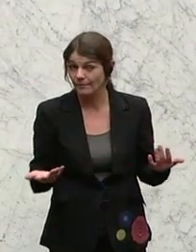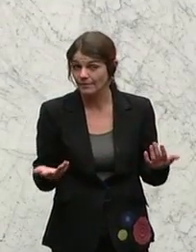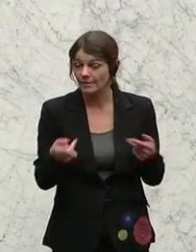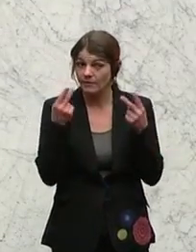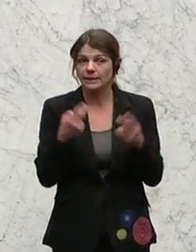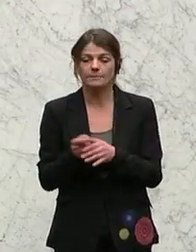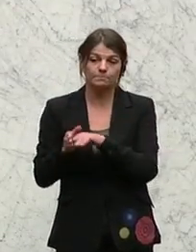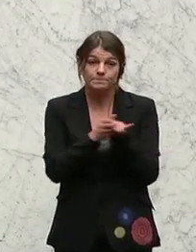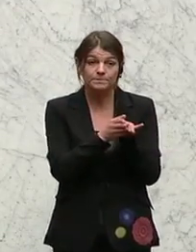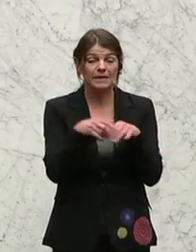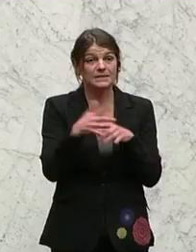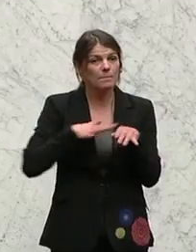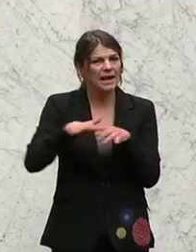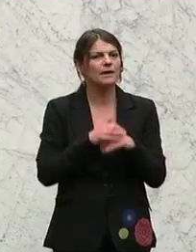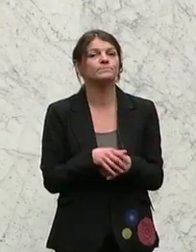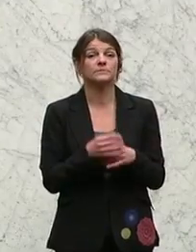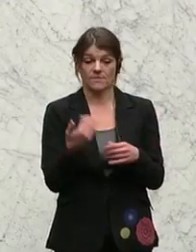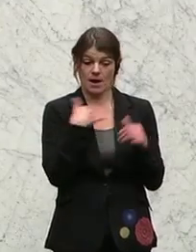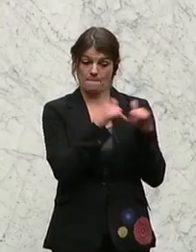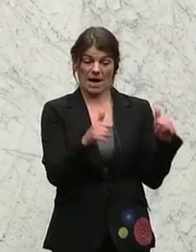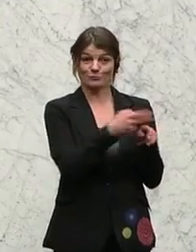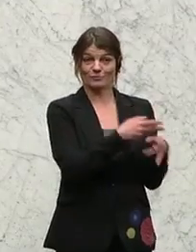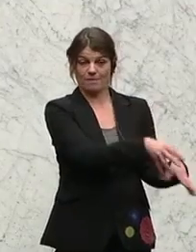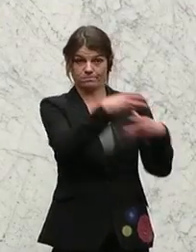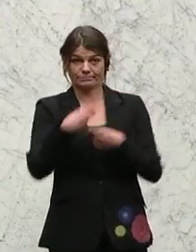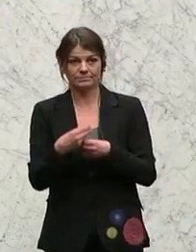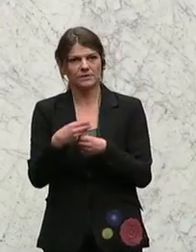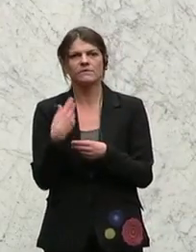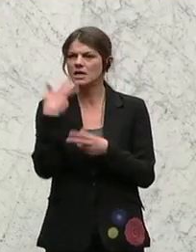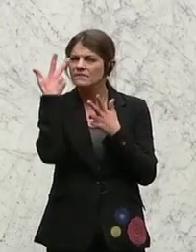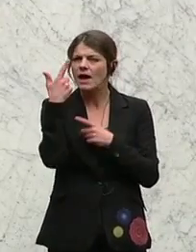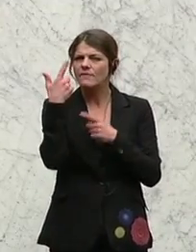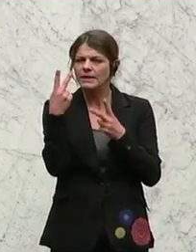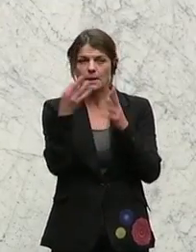Bereich. Die Verstaatlichung, da waren es 2 wesentliche Kriterien,